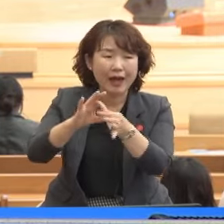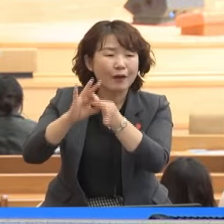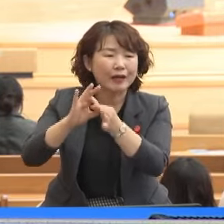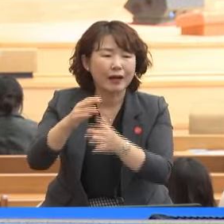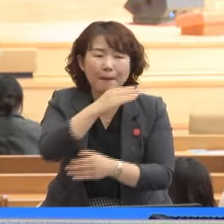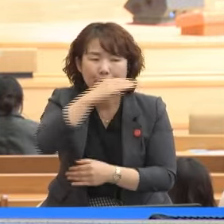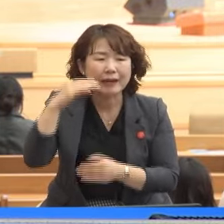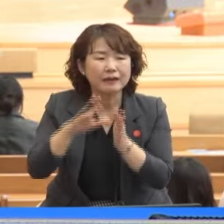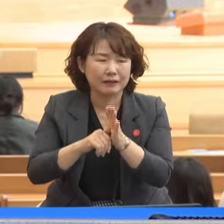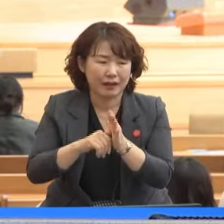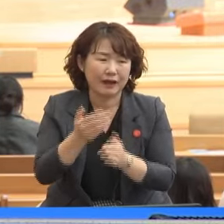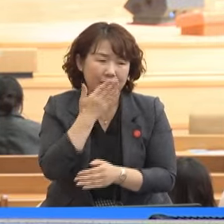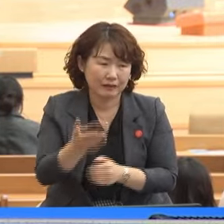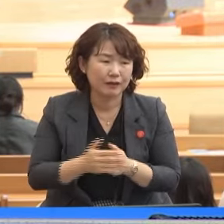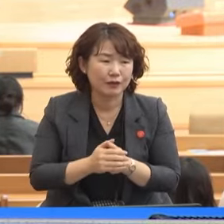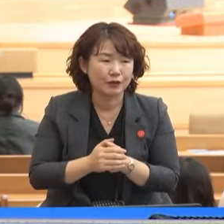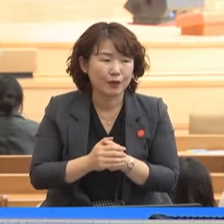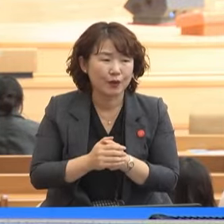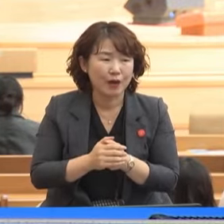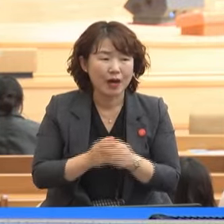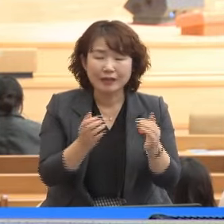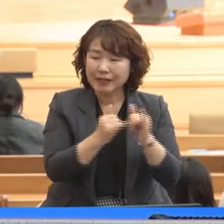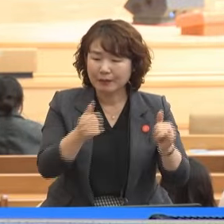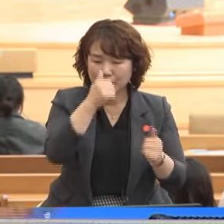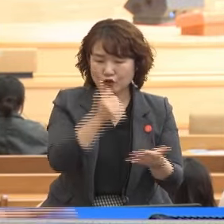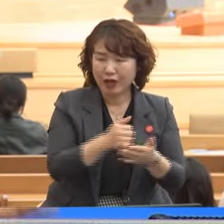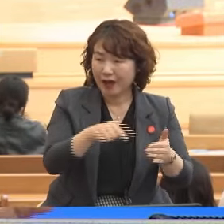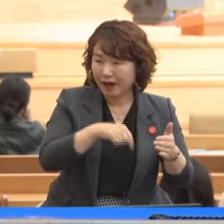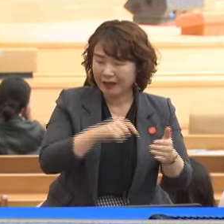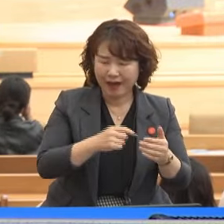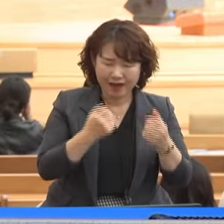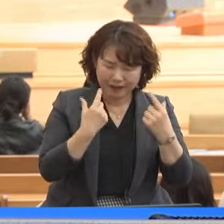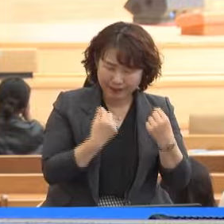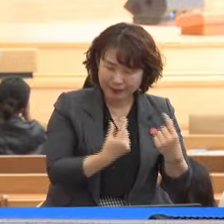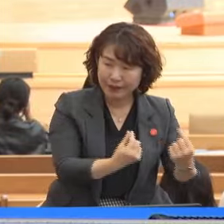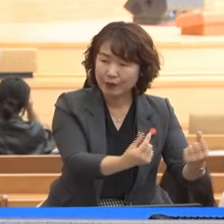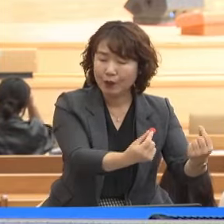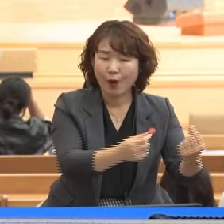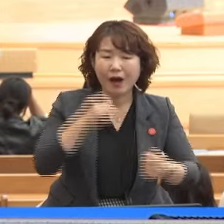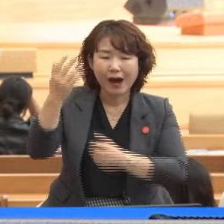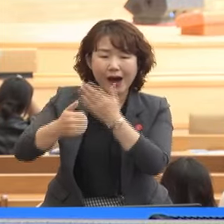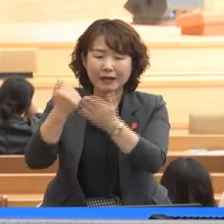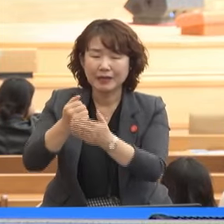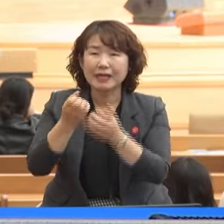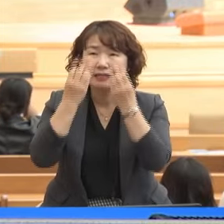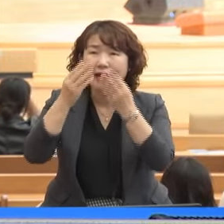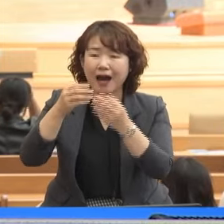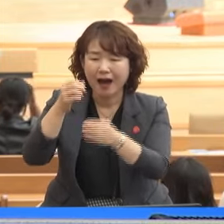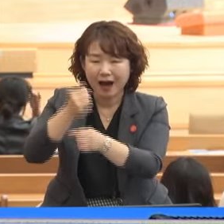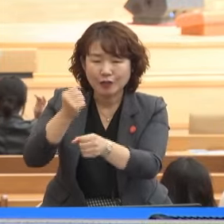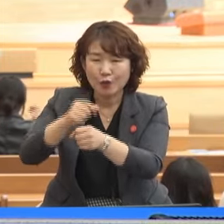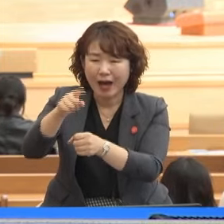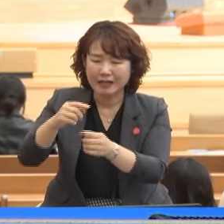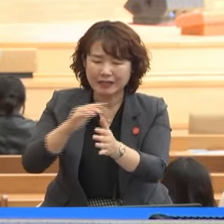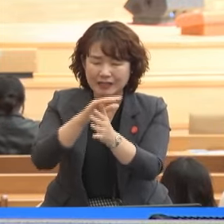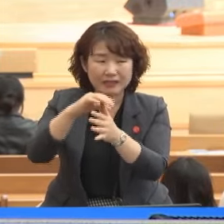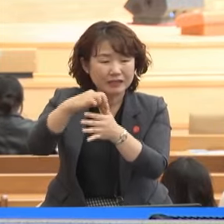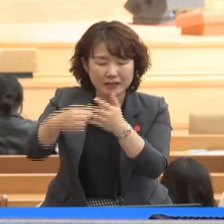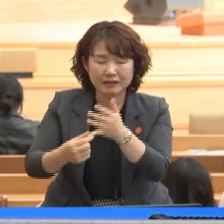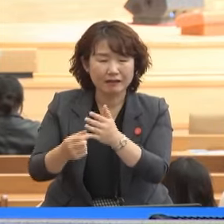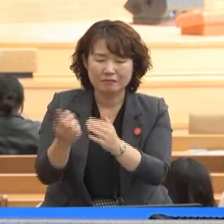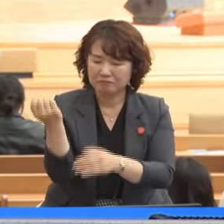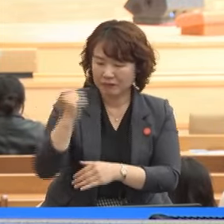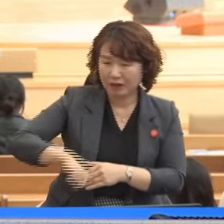가능한 거잖아요. 인간이 죄 가운데 여전히 있고 하나님의 창조 질서를 거역하고, 거역하는 정도가